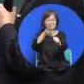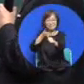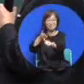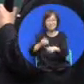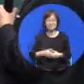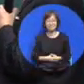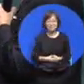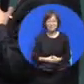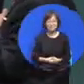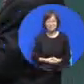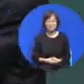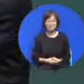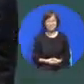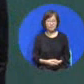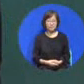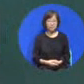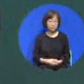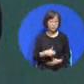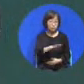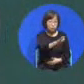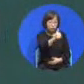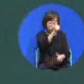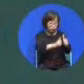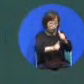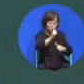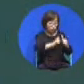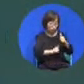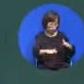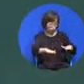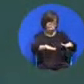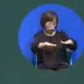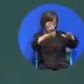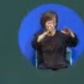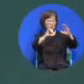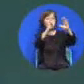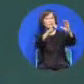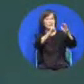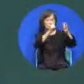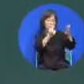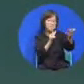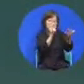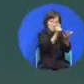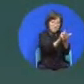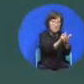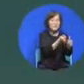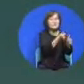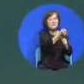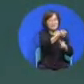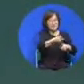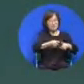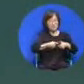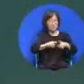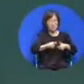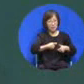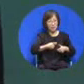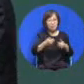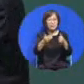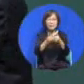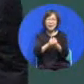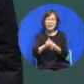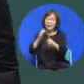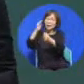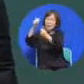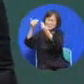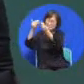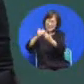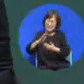자, and plant this true gospel to our next generation. Our future generation must be victorious when they go out to the world. And we must relay this true